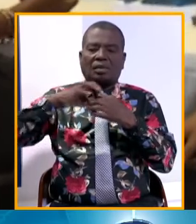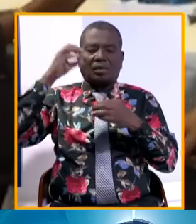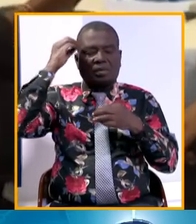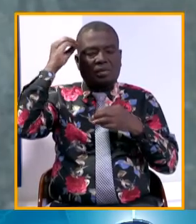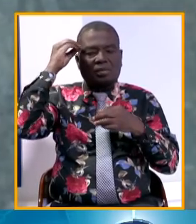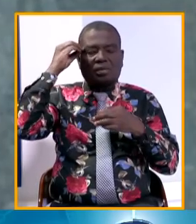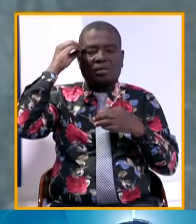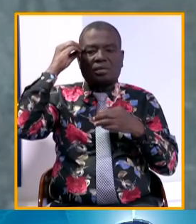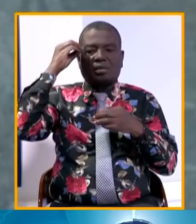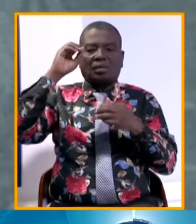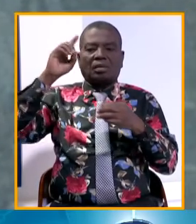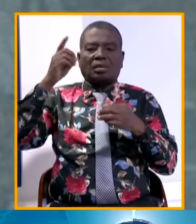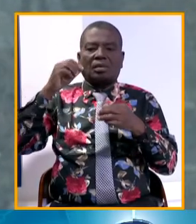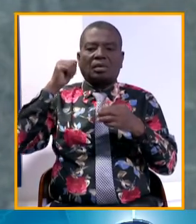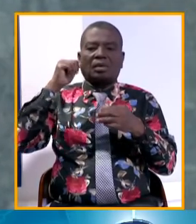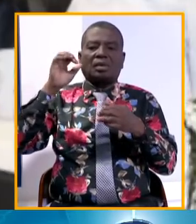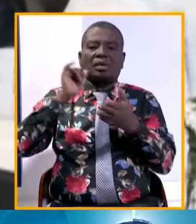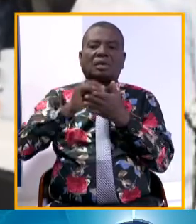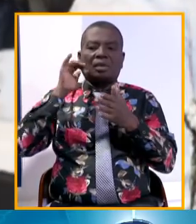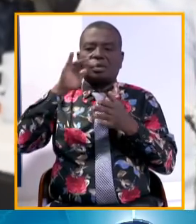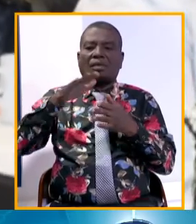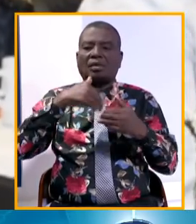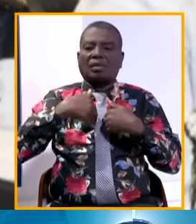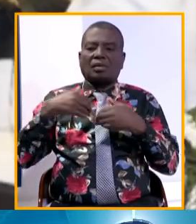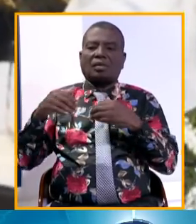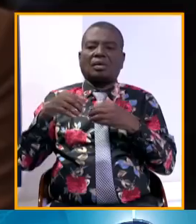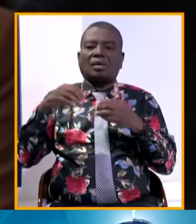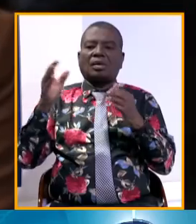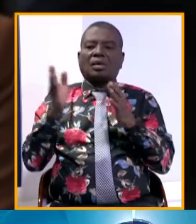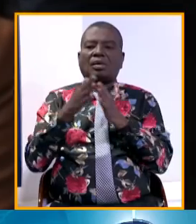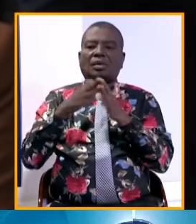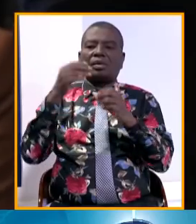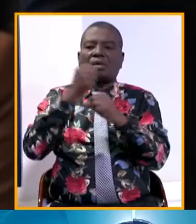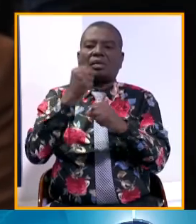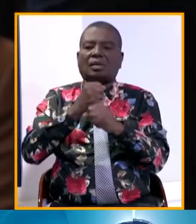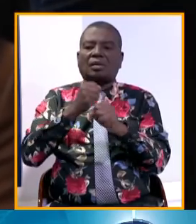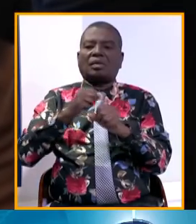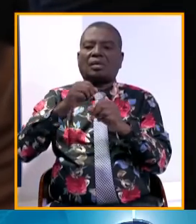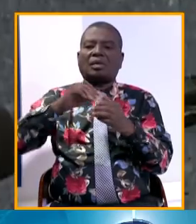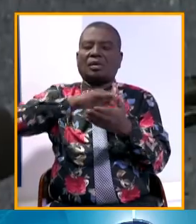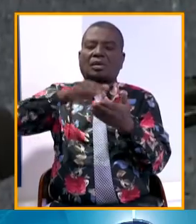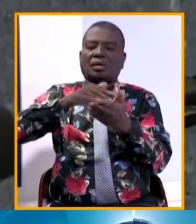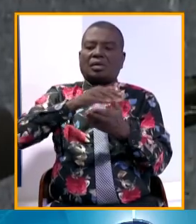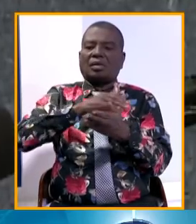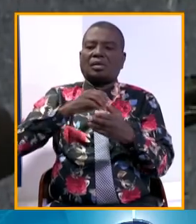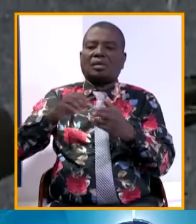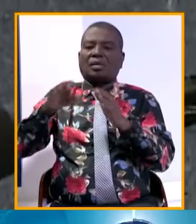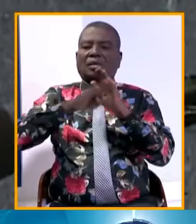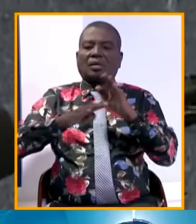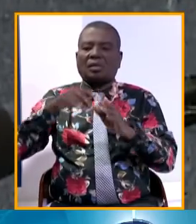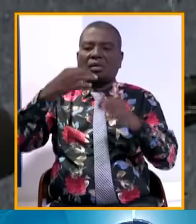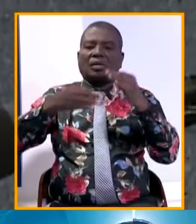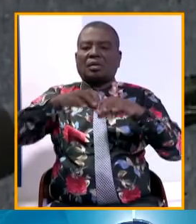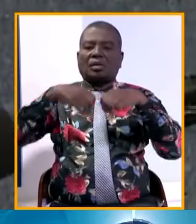Ouattara. Ces Premières Dames ont donc eu une séance de travail au centre de la Fondation Ford pour la